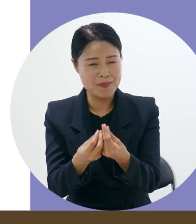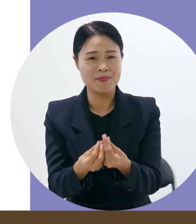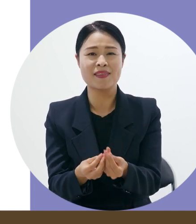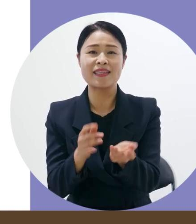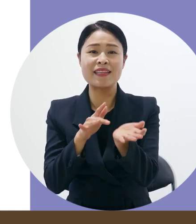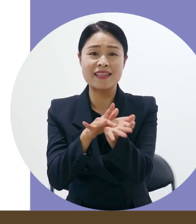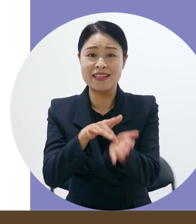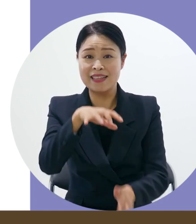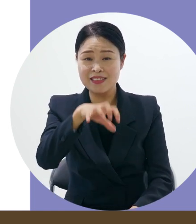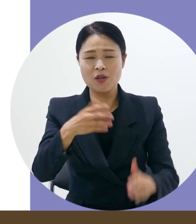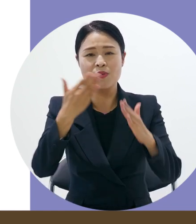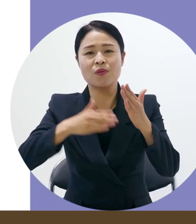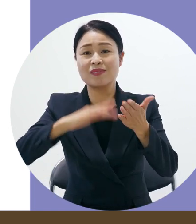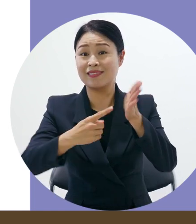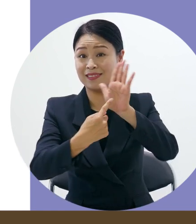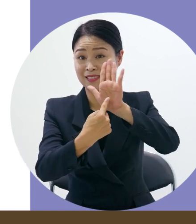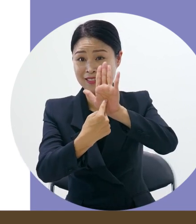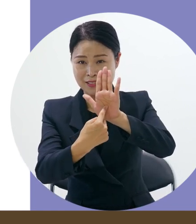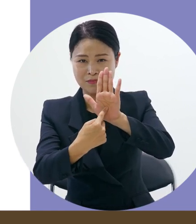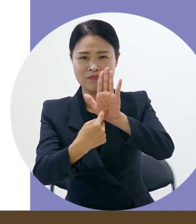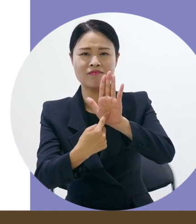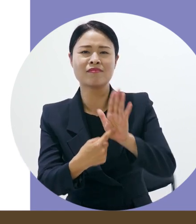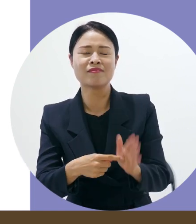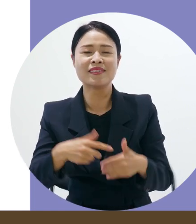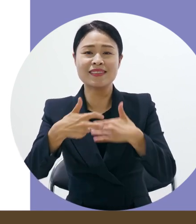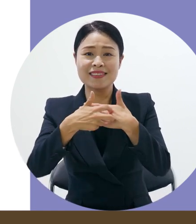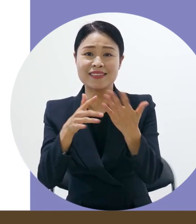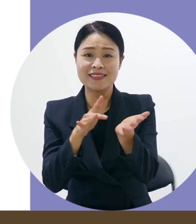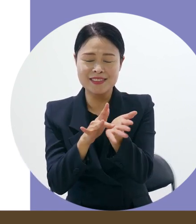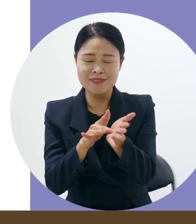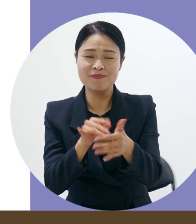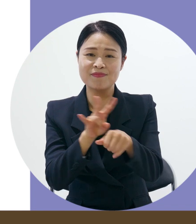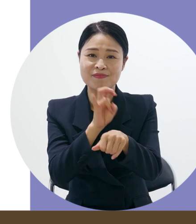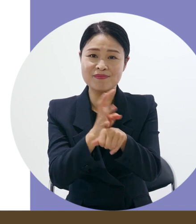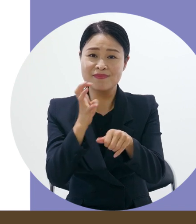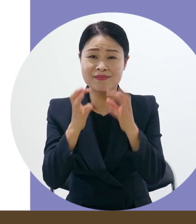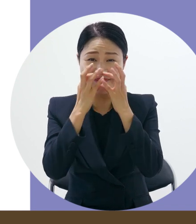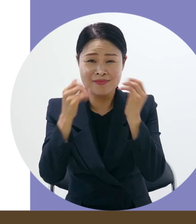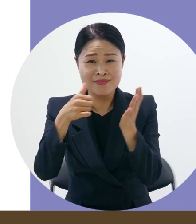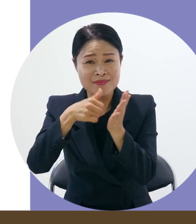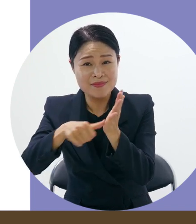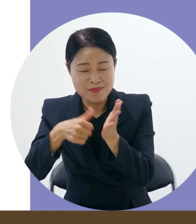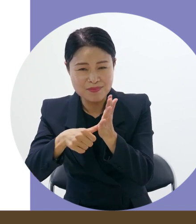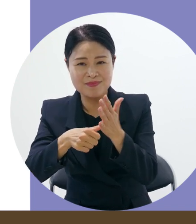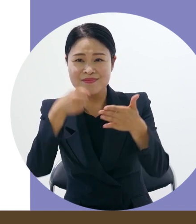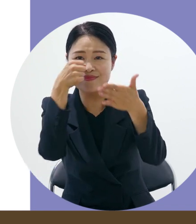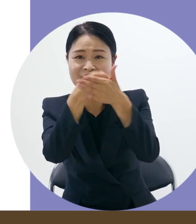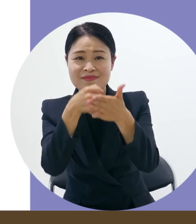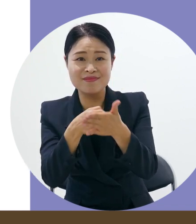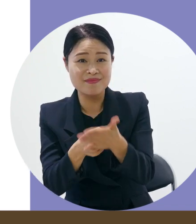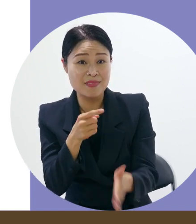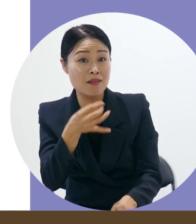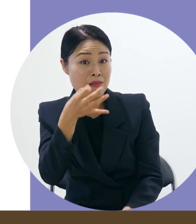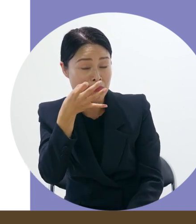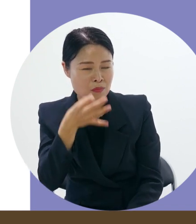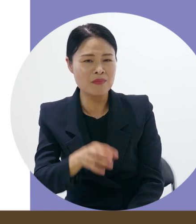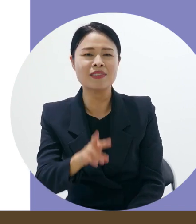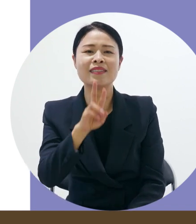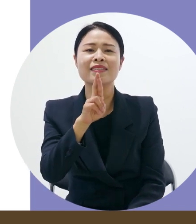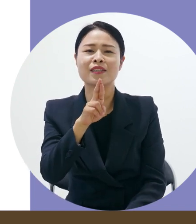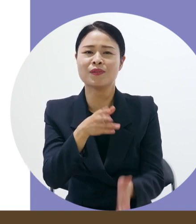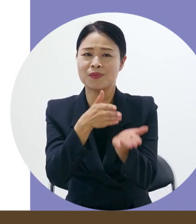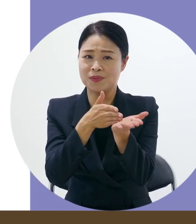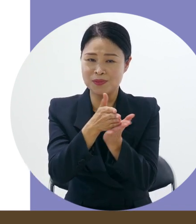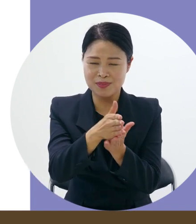예시로 식약처고시 의약외품 범위 지정에 따른 생리용품, 콘택트렌즈 관리용품, 외용